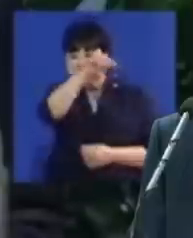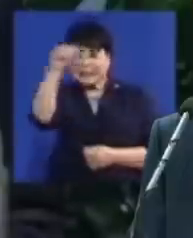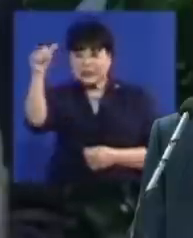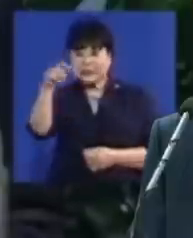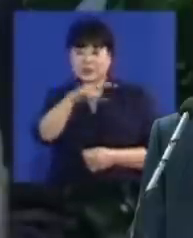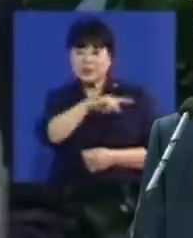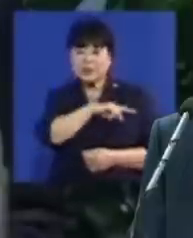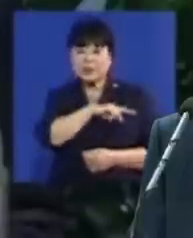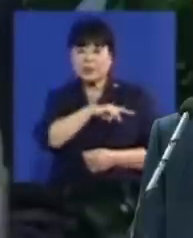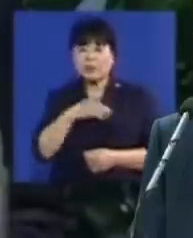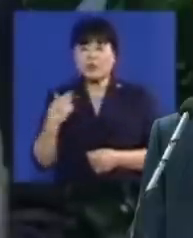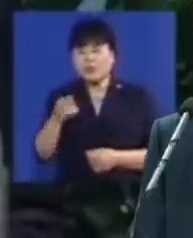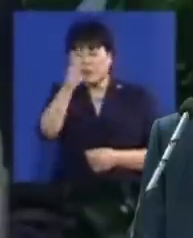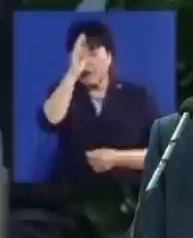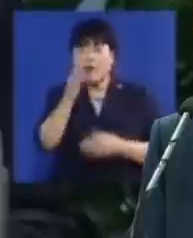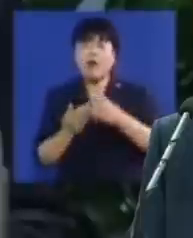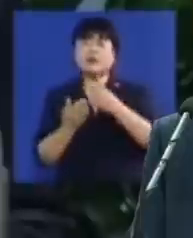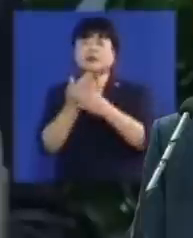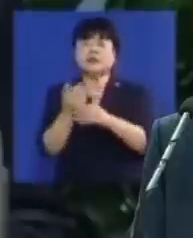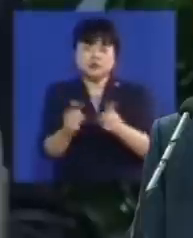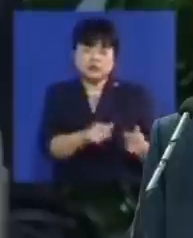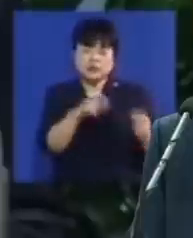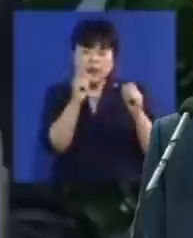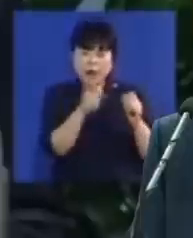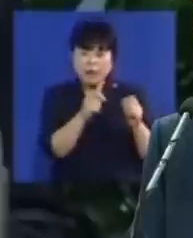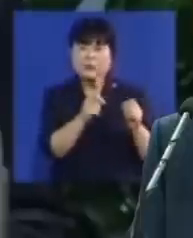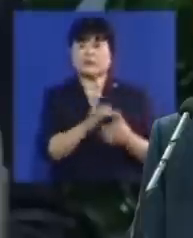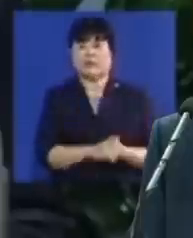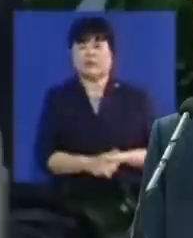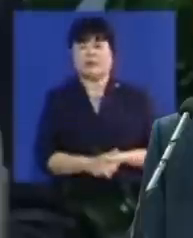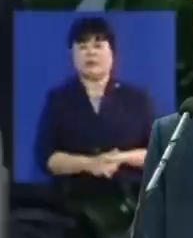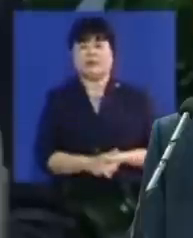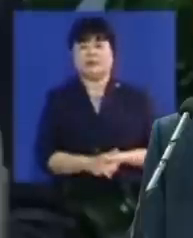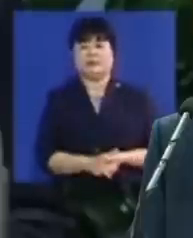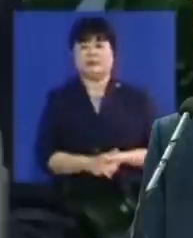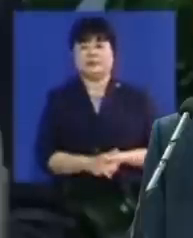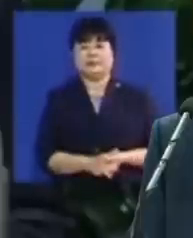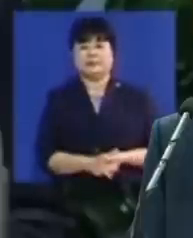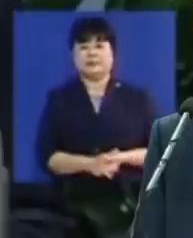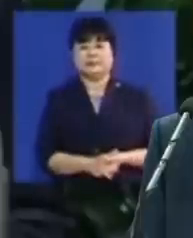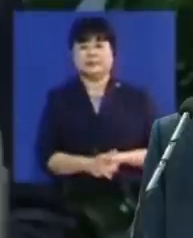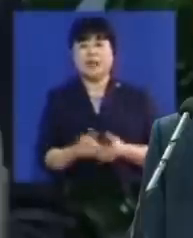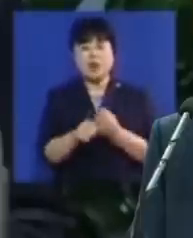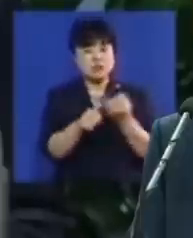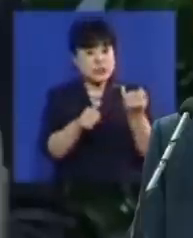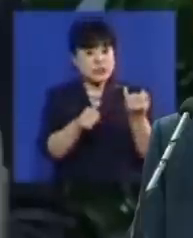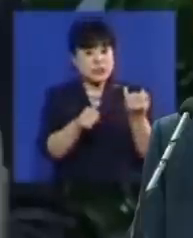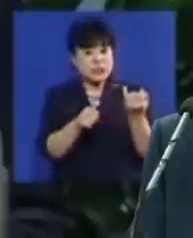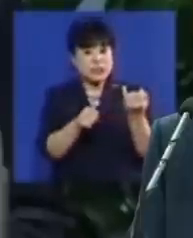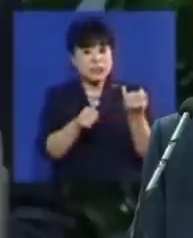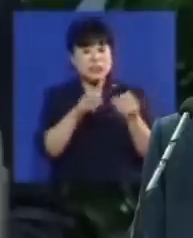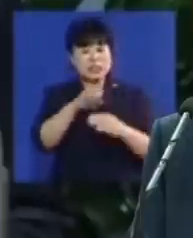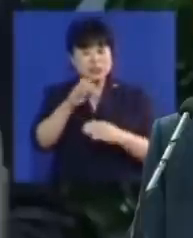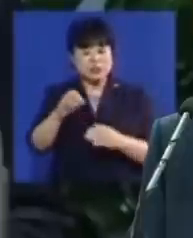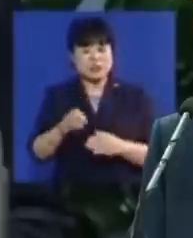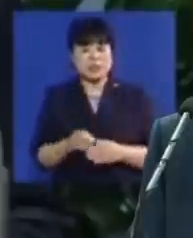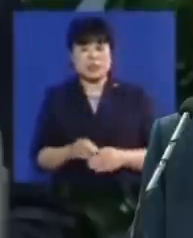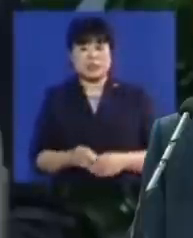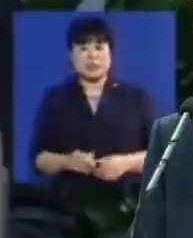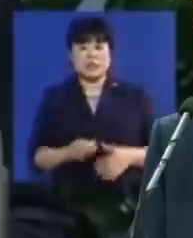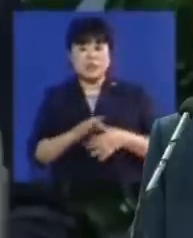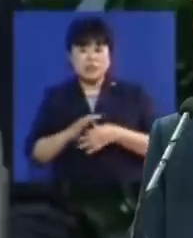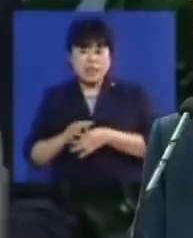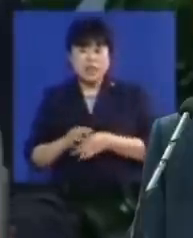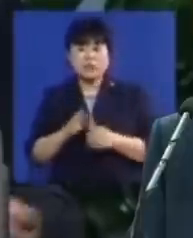이름 모를 병에 걸려서 죽게 됐는데 그 아내와 이웃의 꾸준한